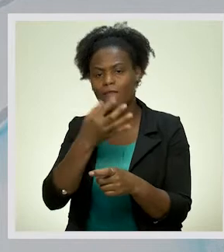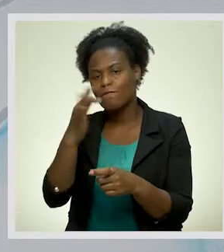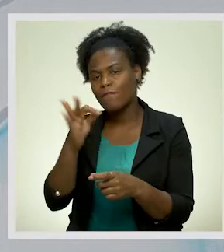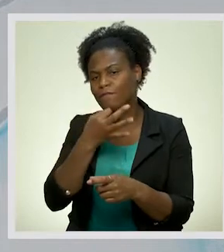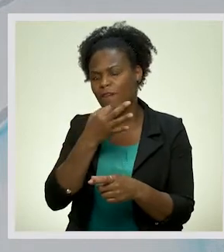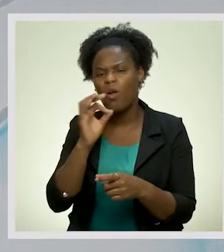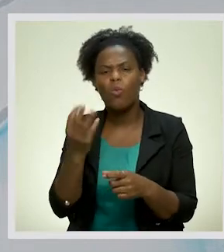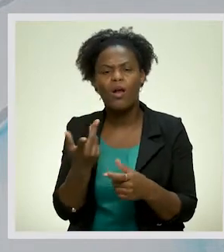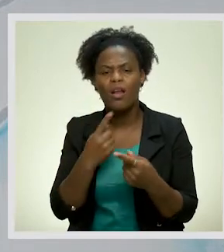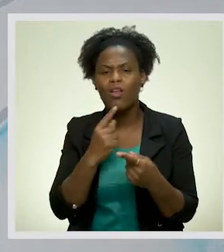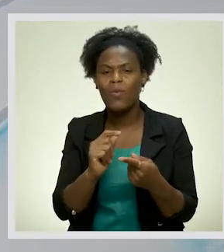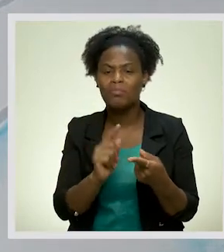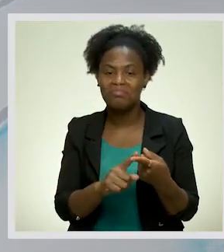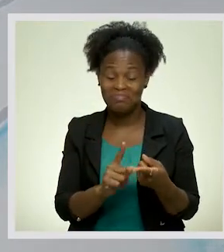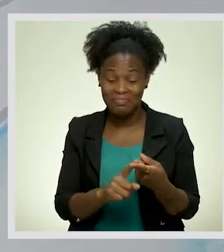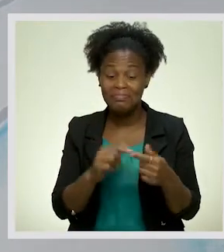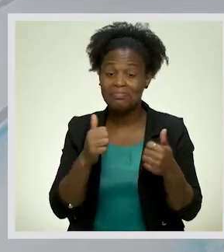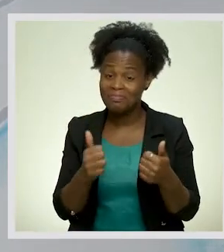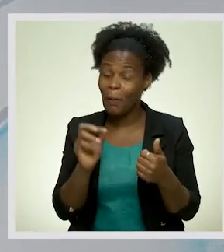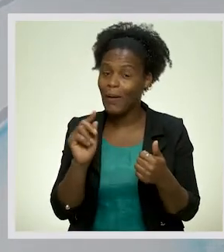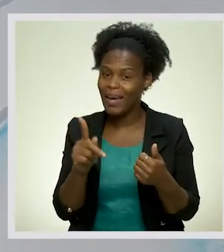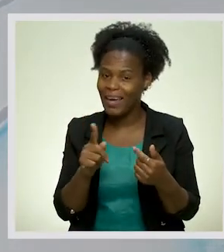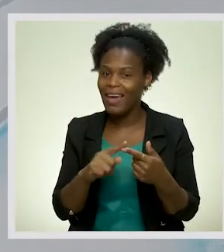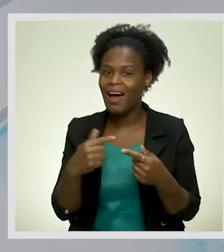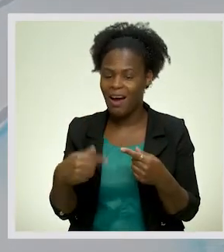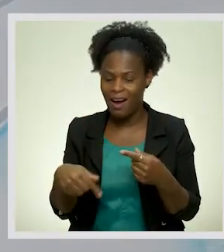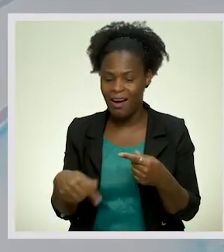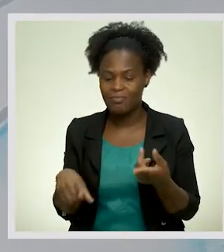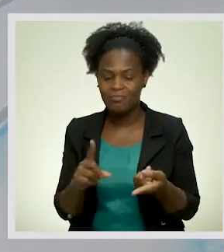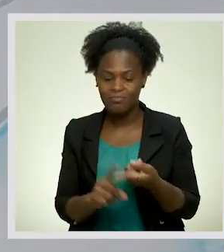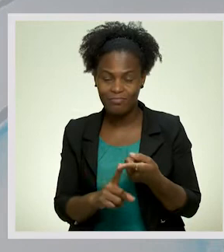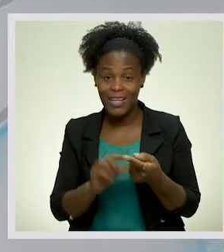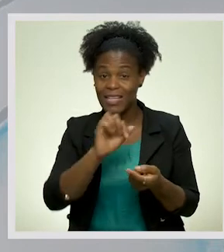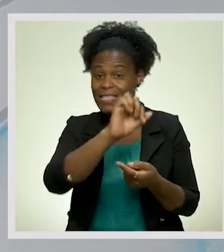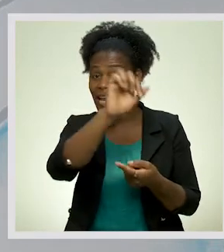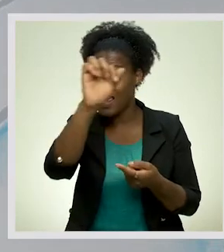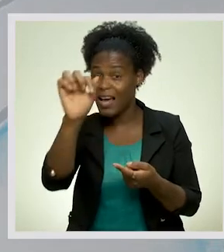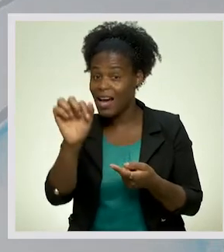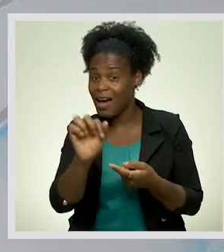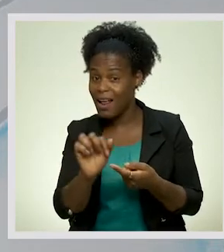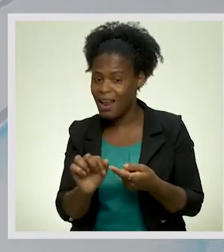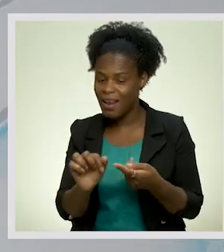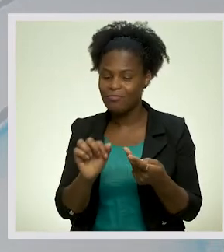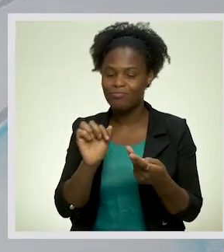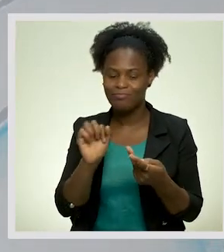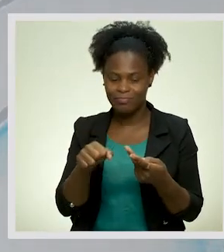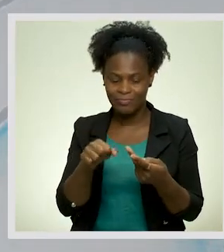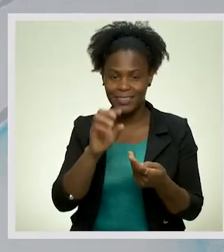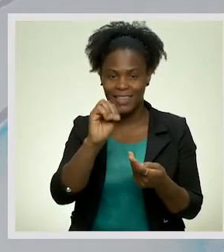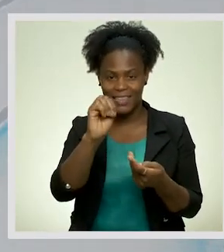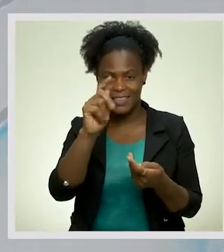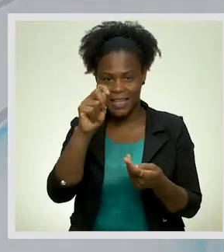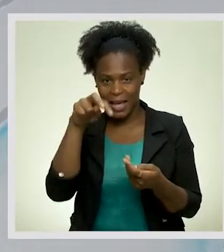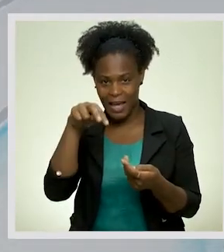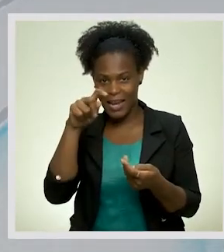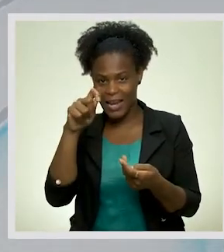Quelqu'un? Ok, très bien. On a le Sénégal, oui. Quoi